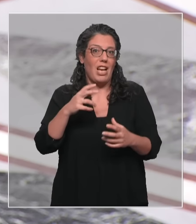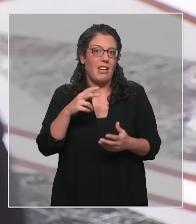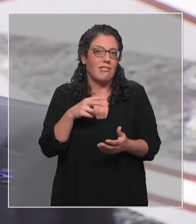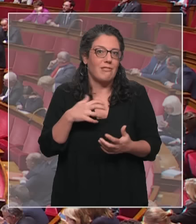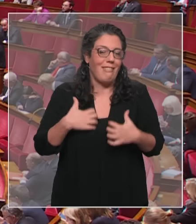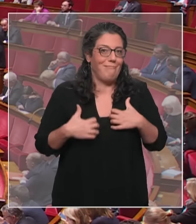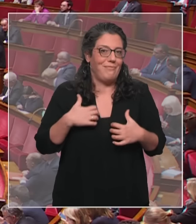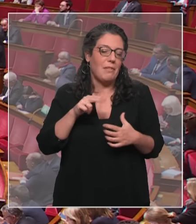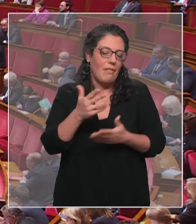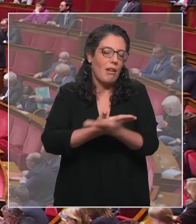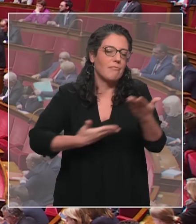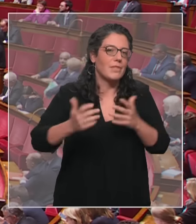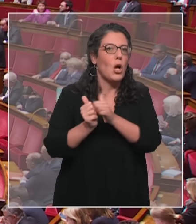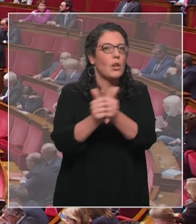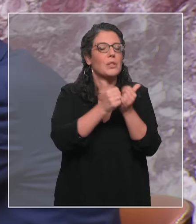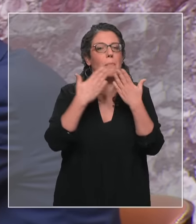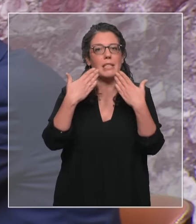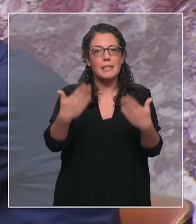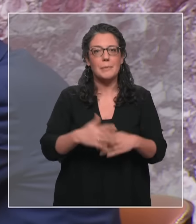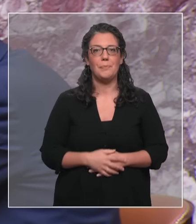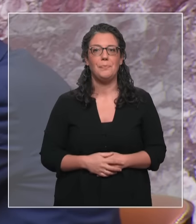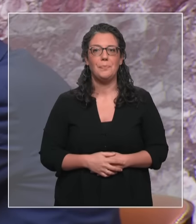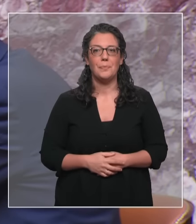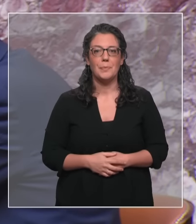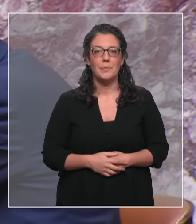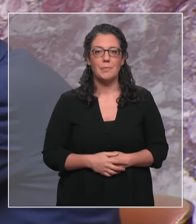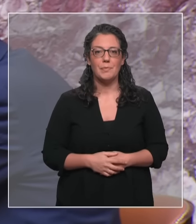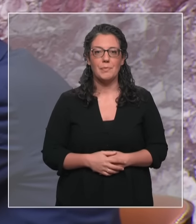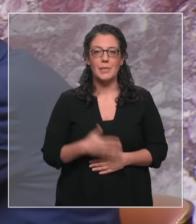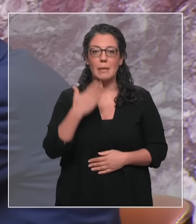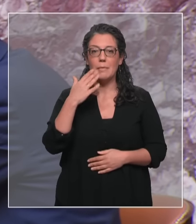remercie. Je vous remercie, monsieur le ministre.